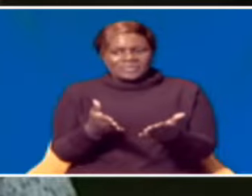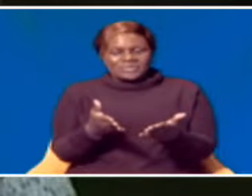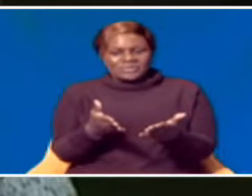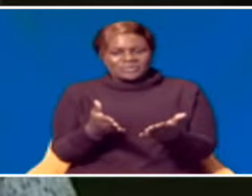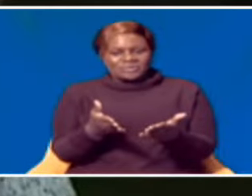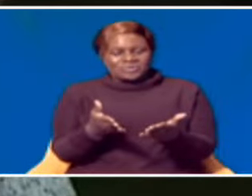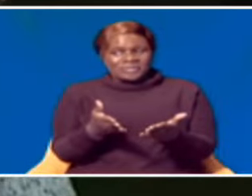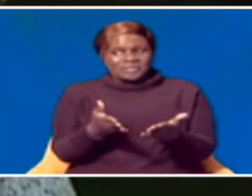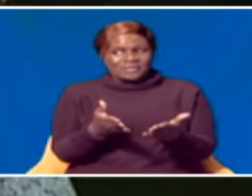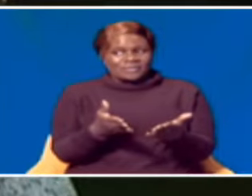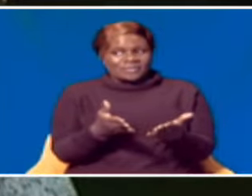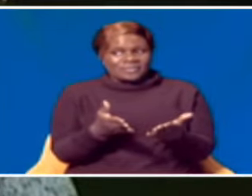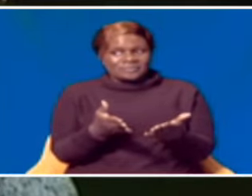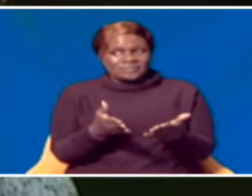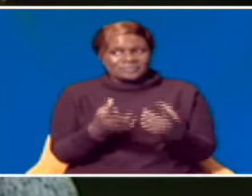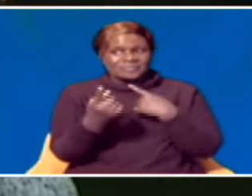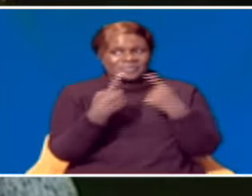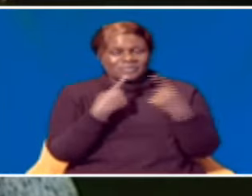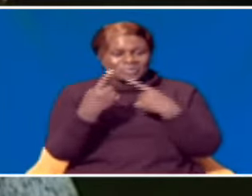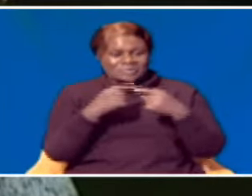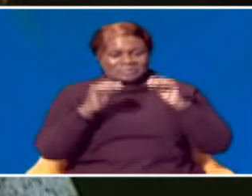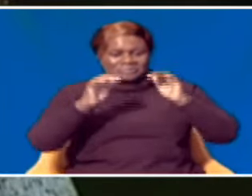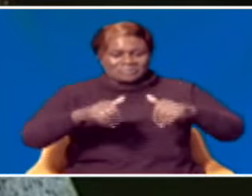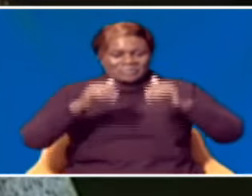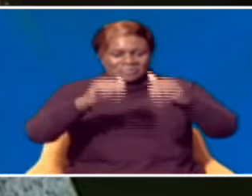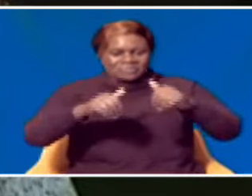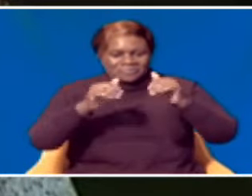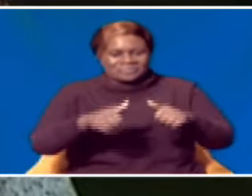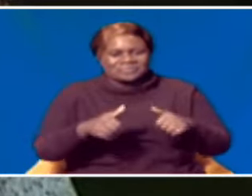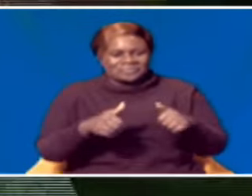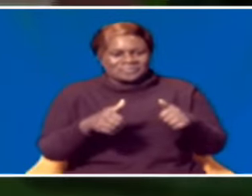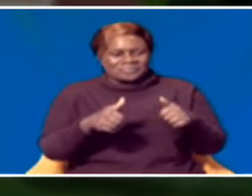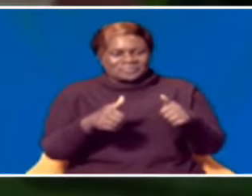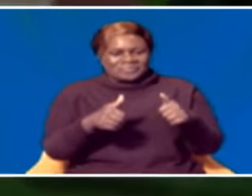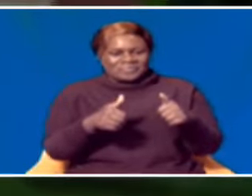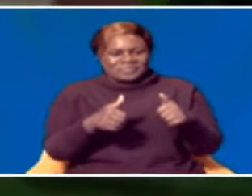rais wetu. Tuzungumzie swala la kilimo ambacho umekitaja kwamba ndio mti wa uti.